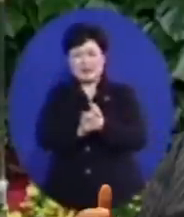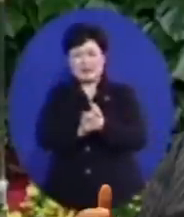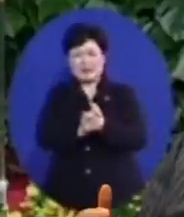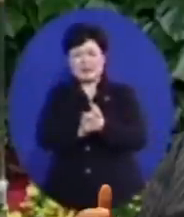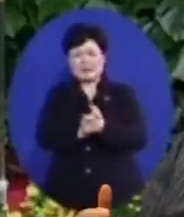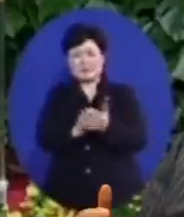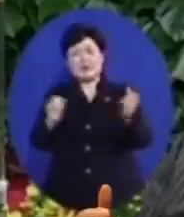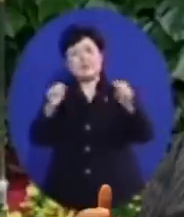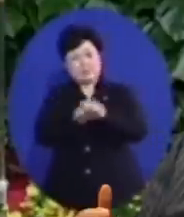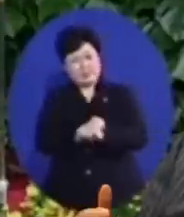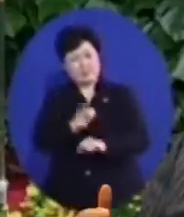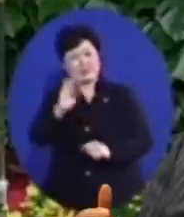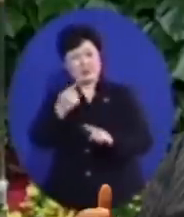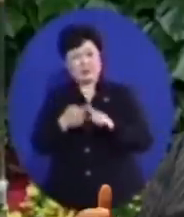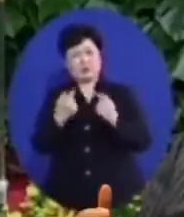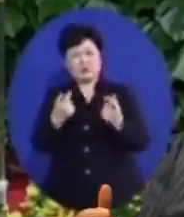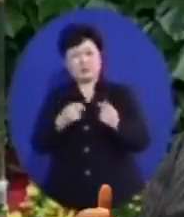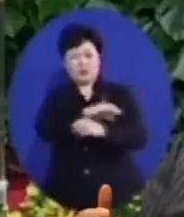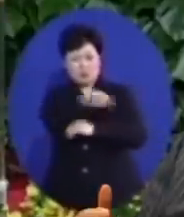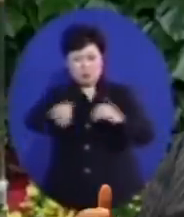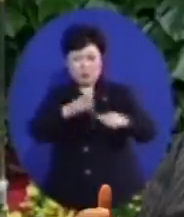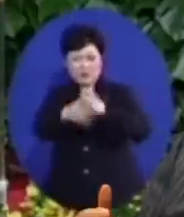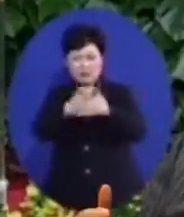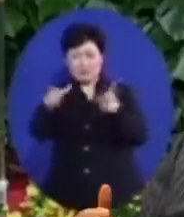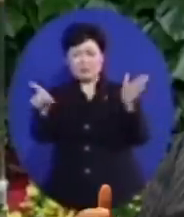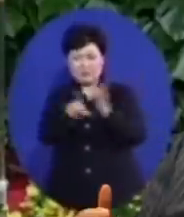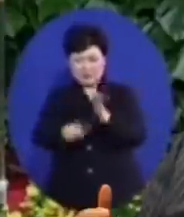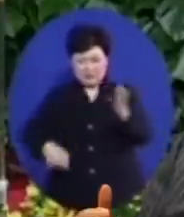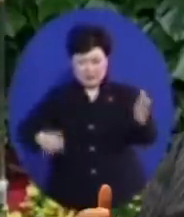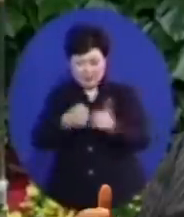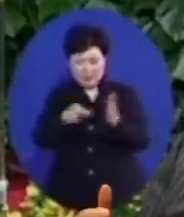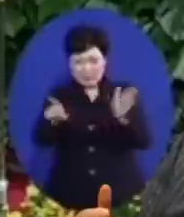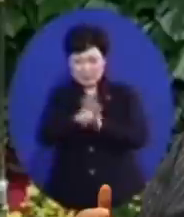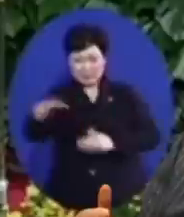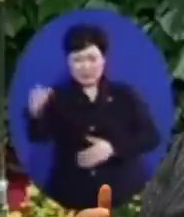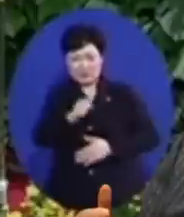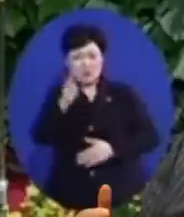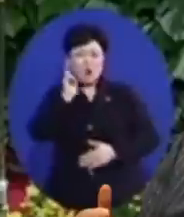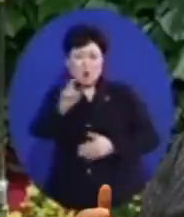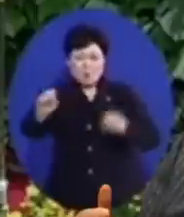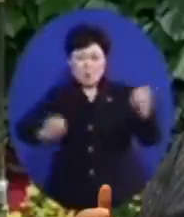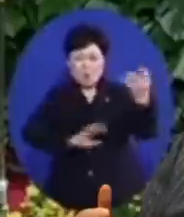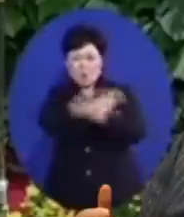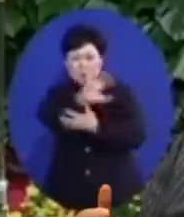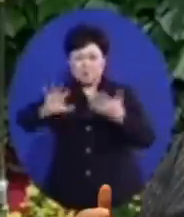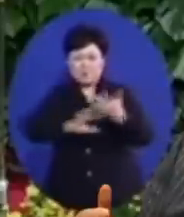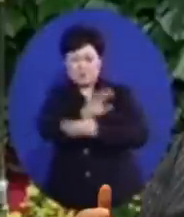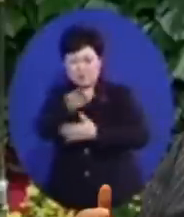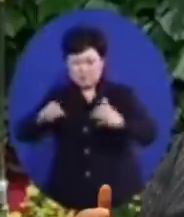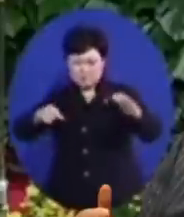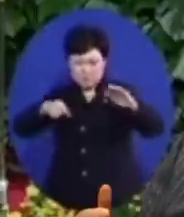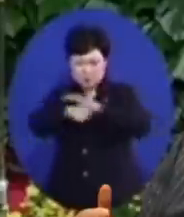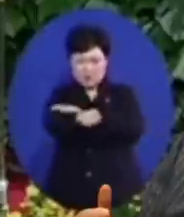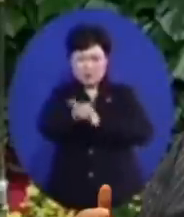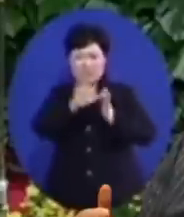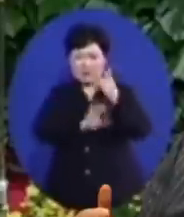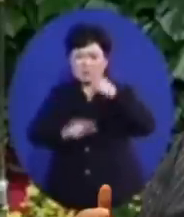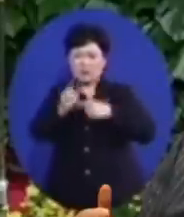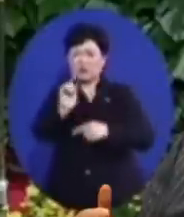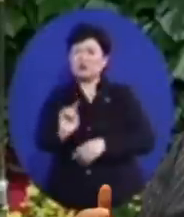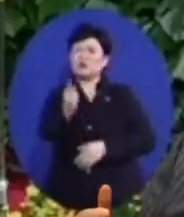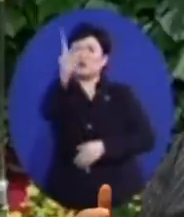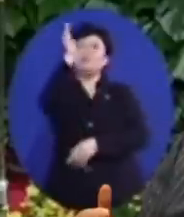뒹굴어 갈 따름인 것입니다. 오히려 하나님을 믿는 담대한 믿음을 가지고 폭풍을 뚫고 정면 돌파할 때 더 높은